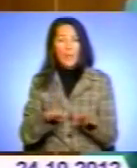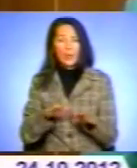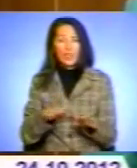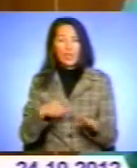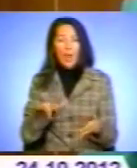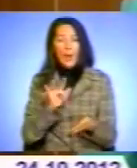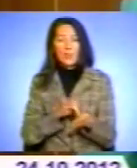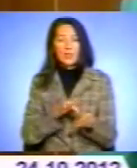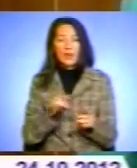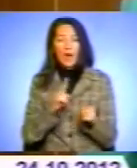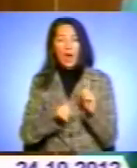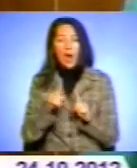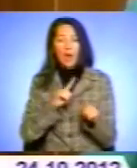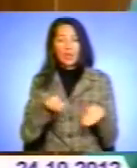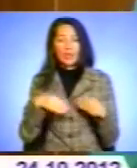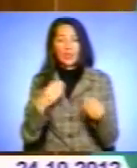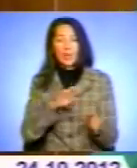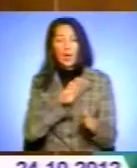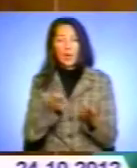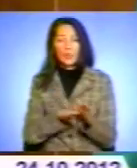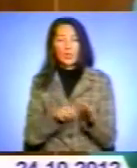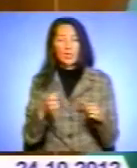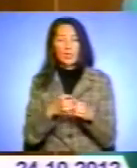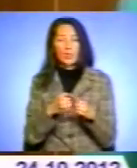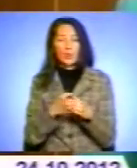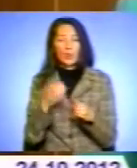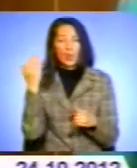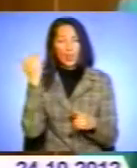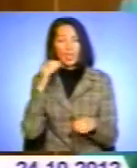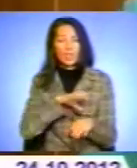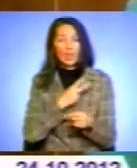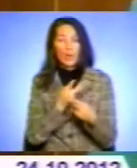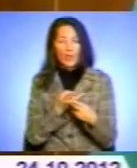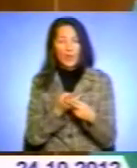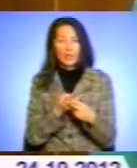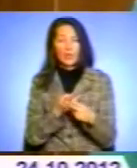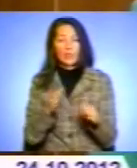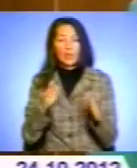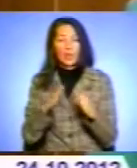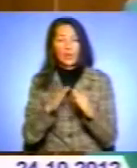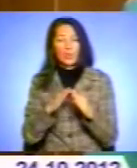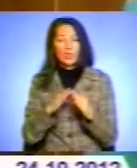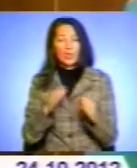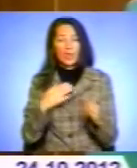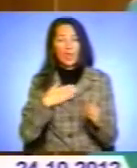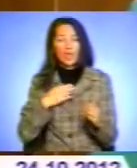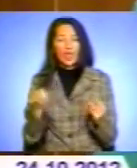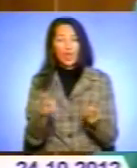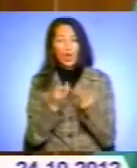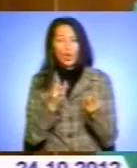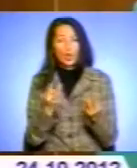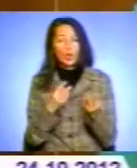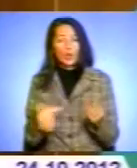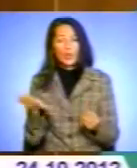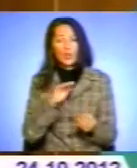рада виділяє під спілку колишніх в'язнів, і приміщення наше згоріло, і згоріло все, що в нас було